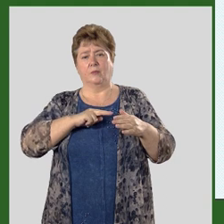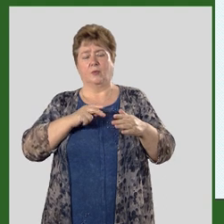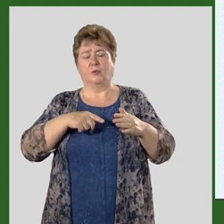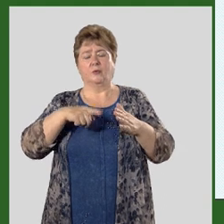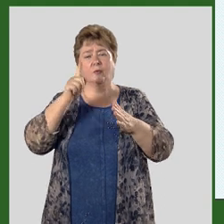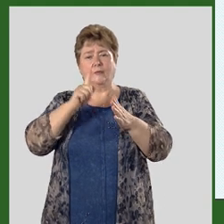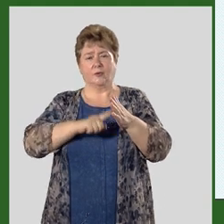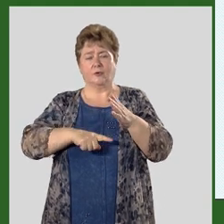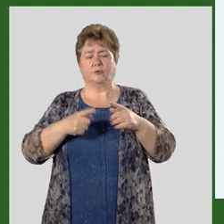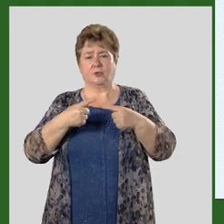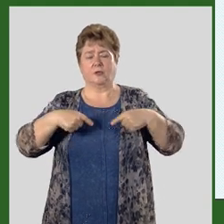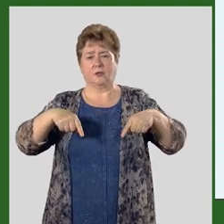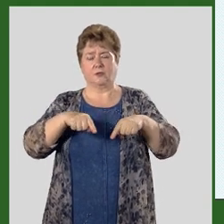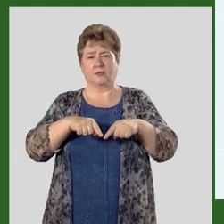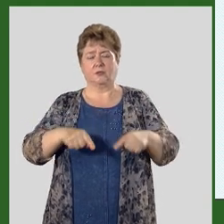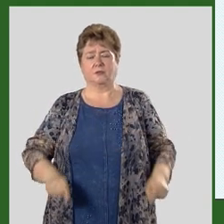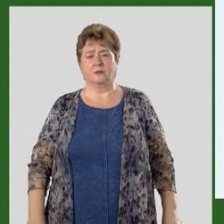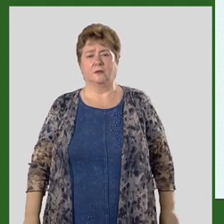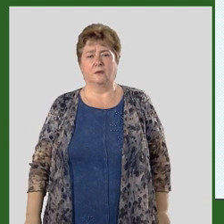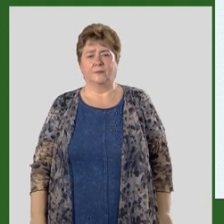религиозных организаций.